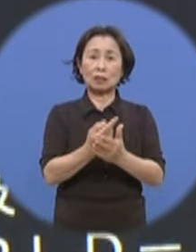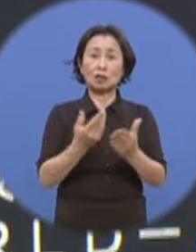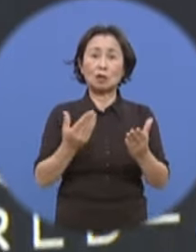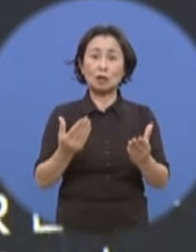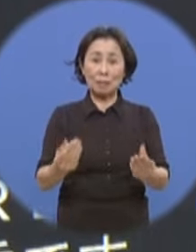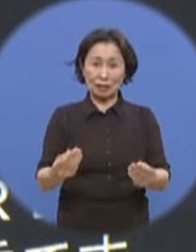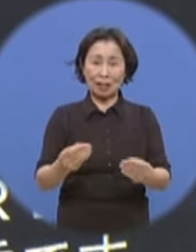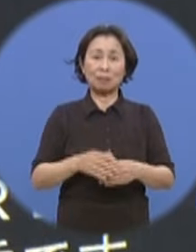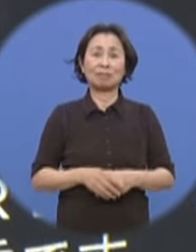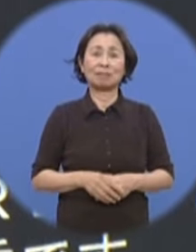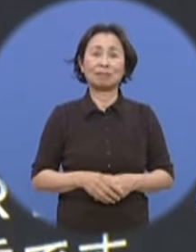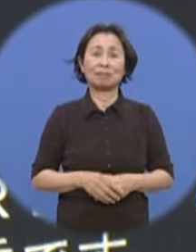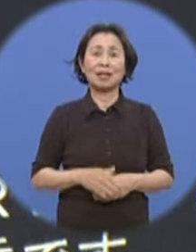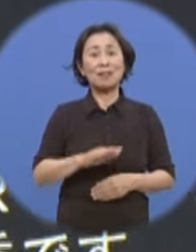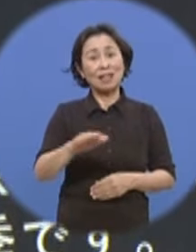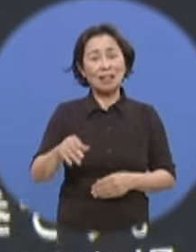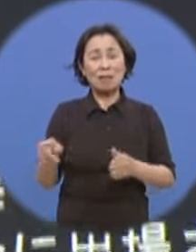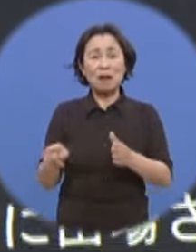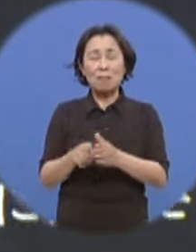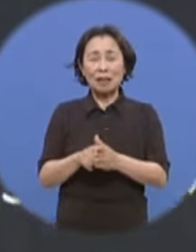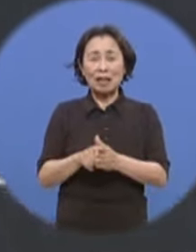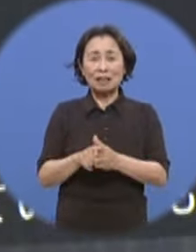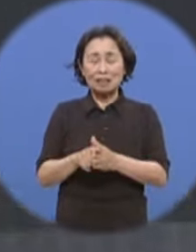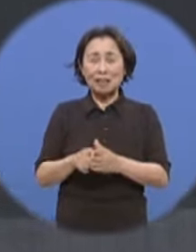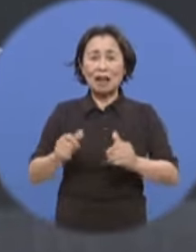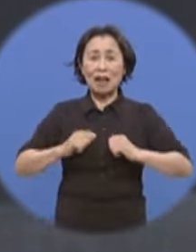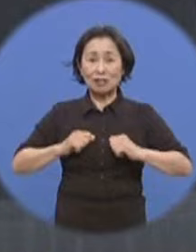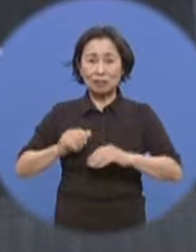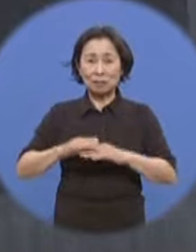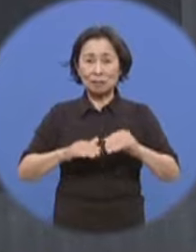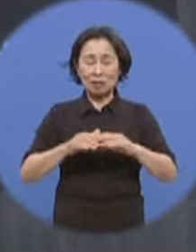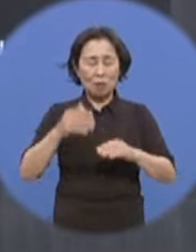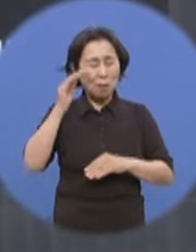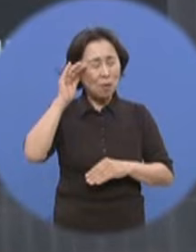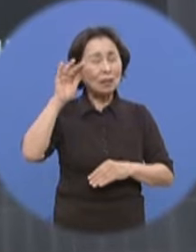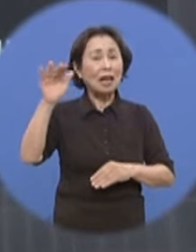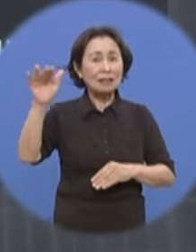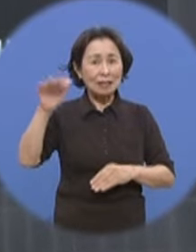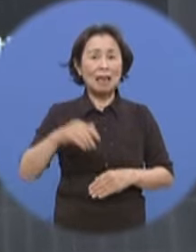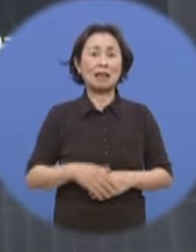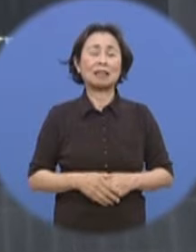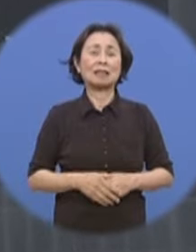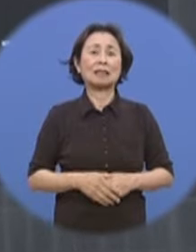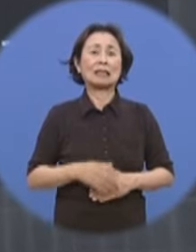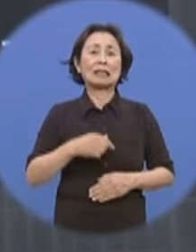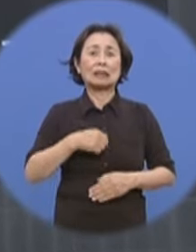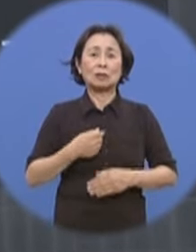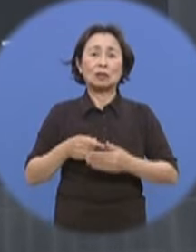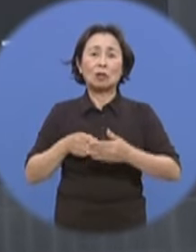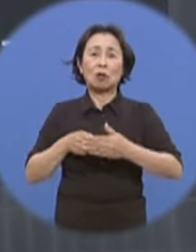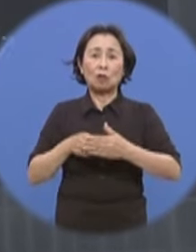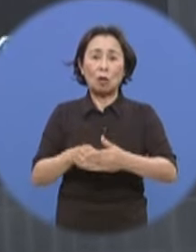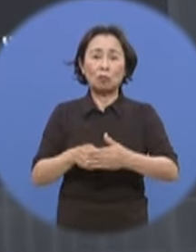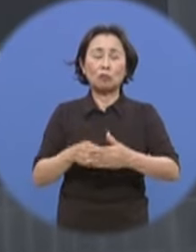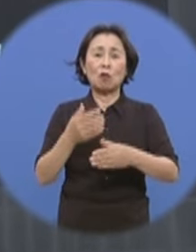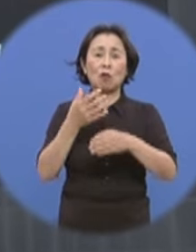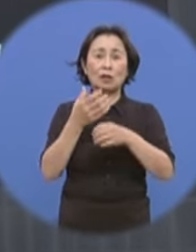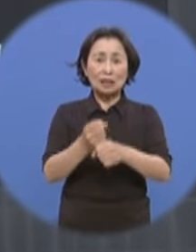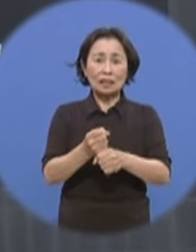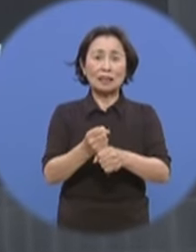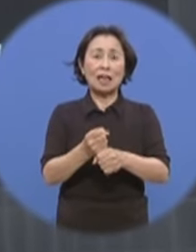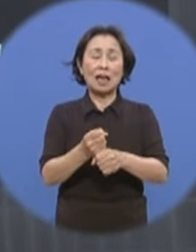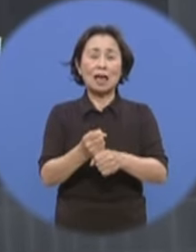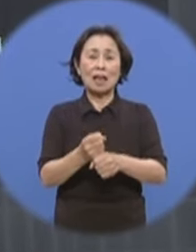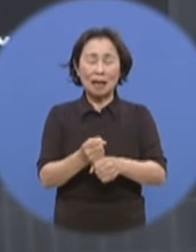まで積んできた練習を思い出して自分の積み重ねてきた努力を信じ全力